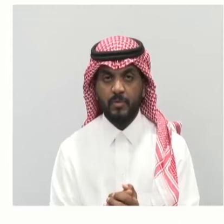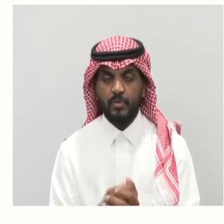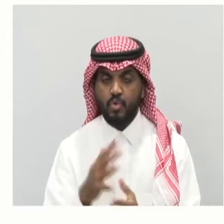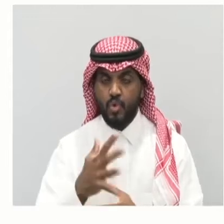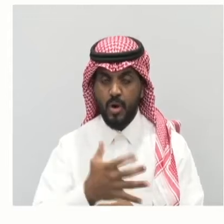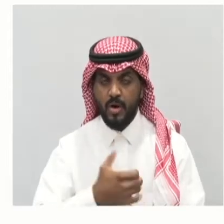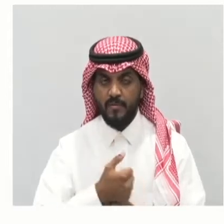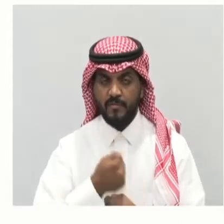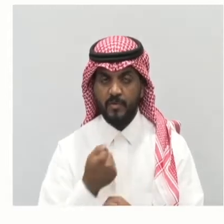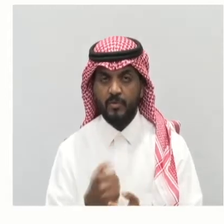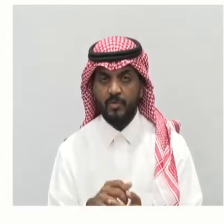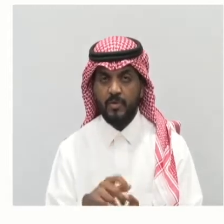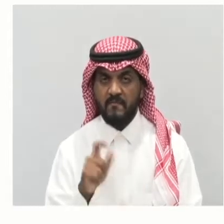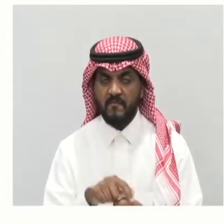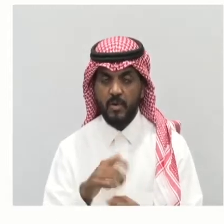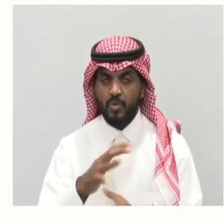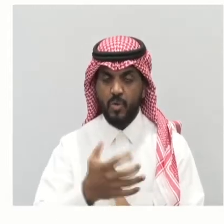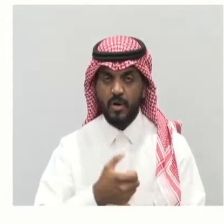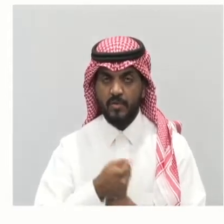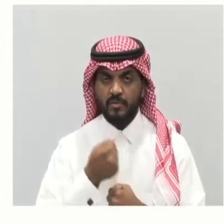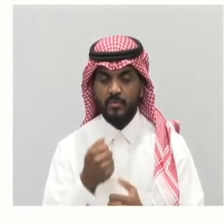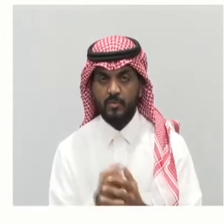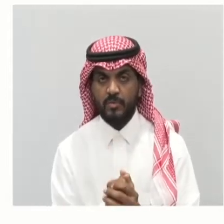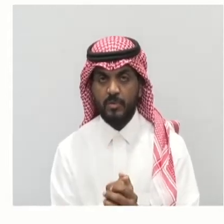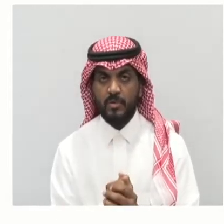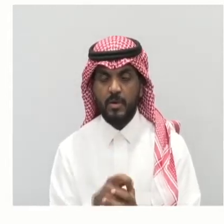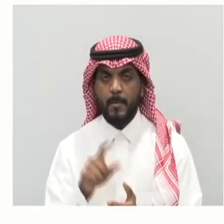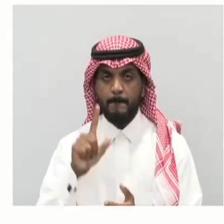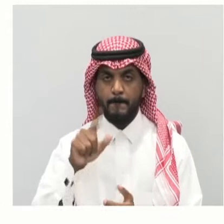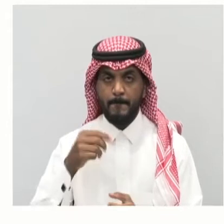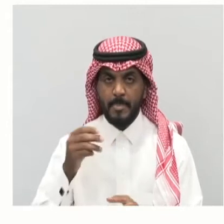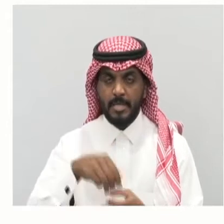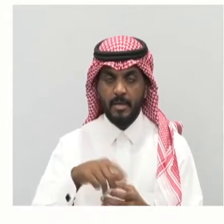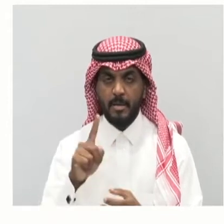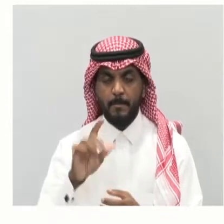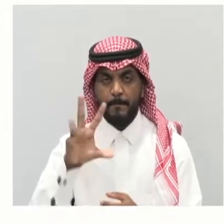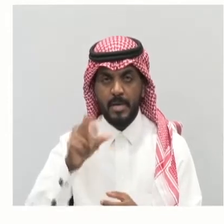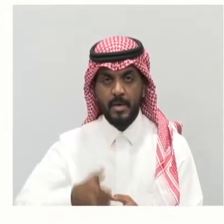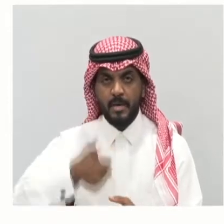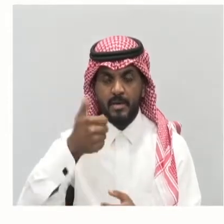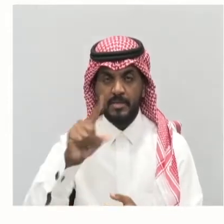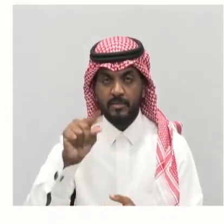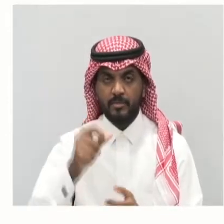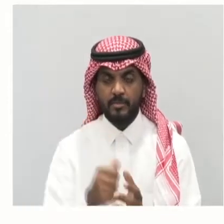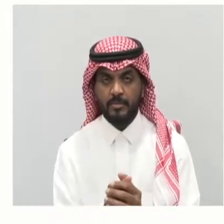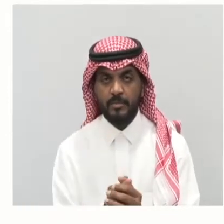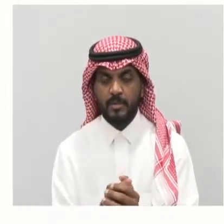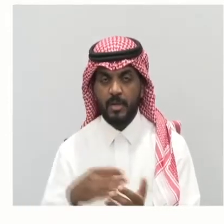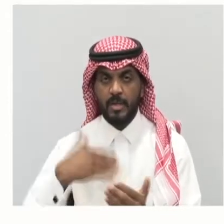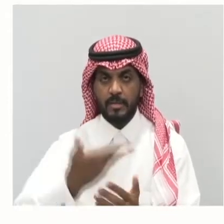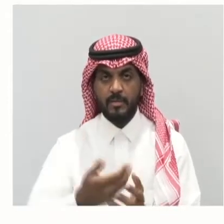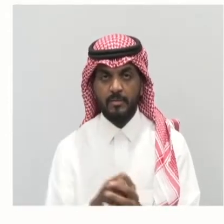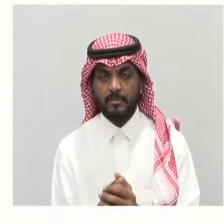يحافظون، أحسنتم يا رائعين. بها، أحسنتم أحسنتم. أيضا